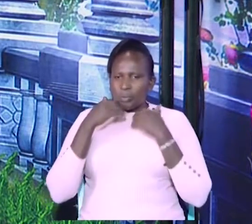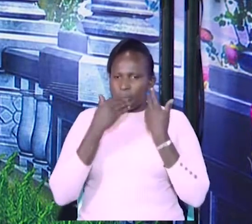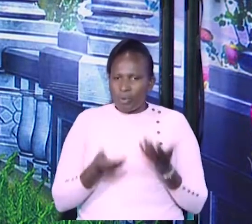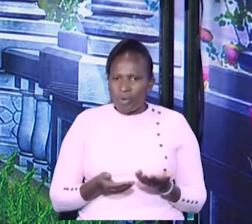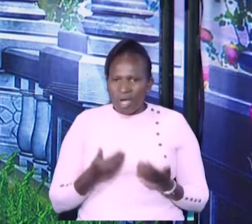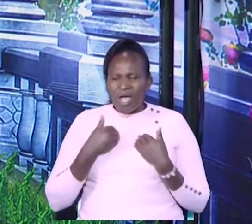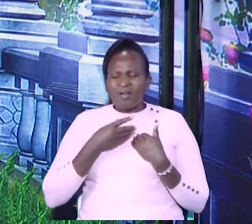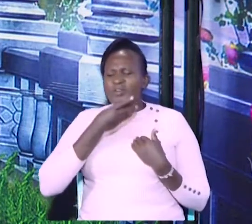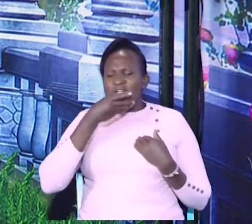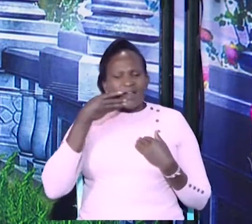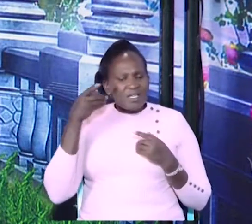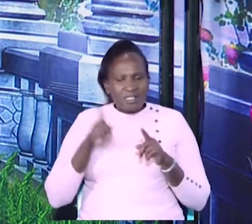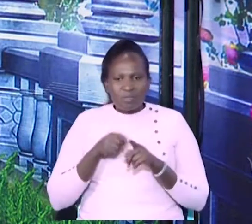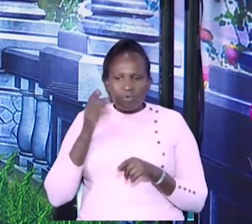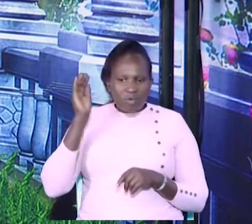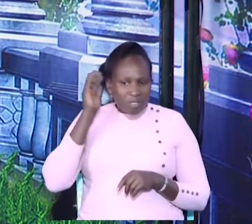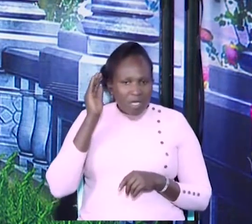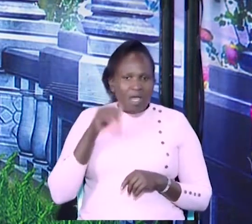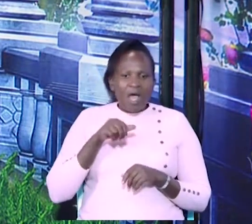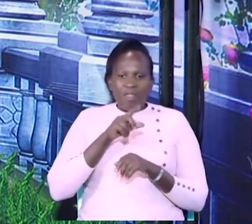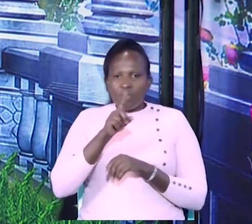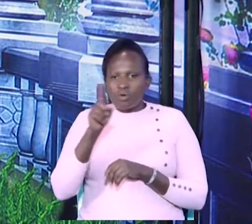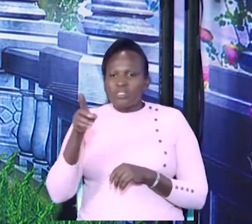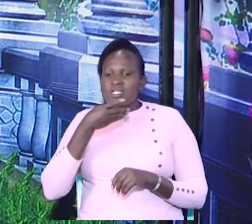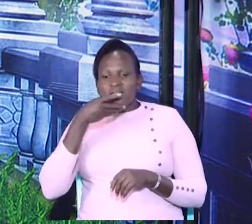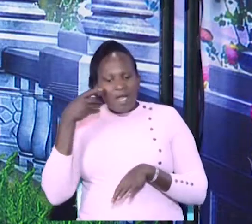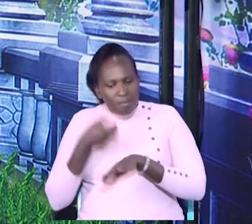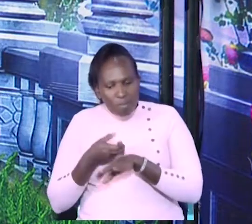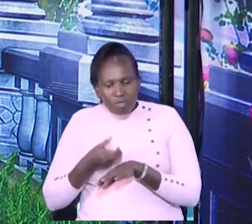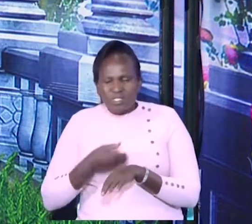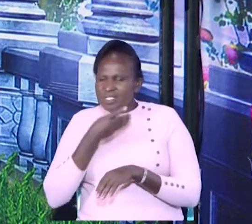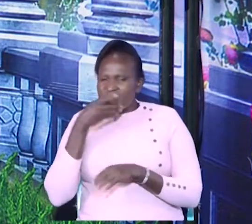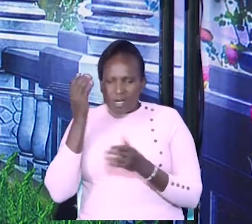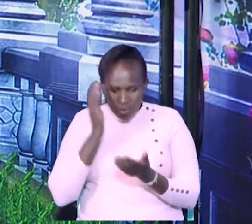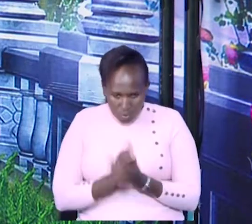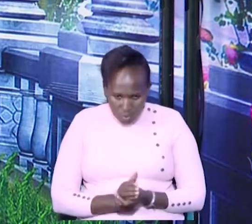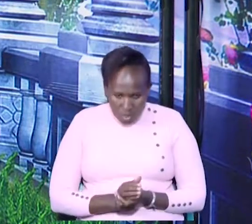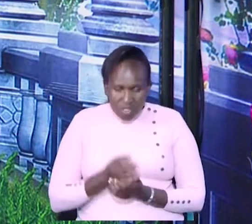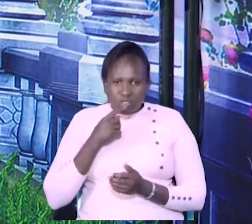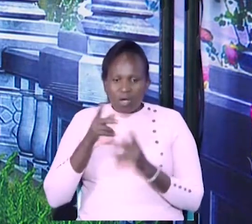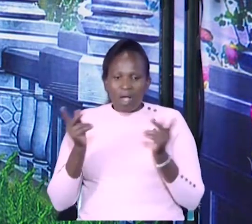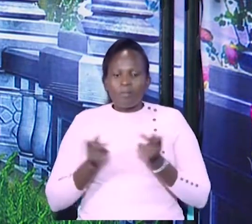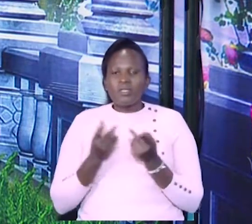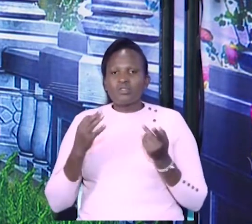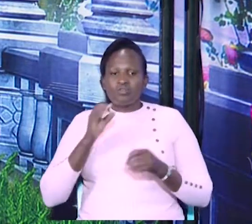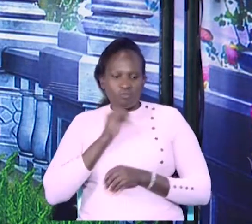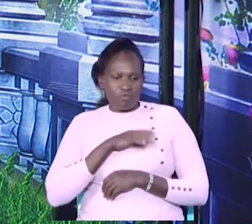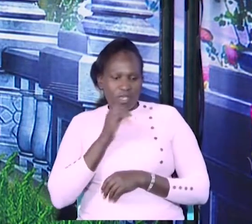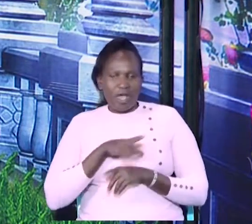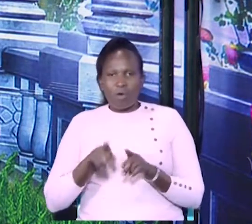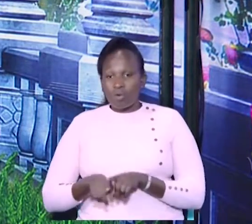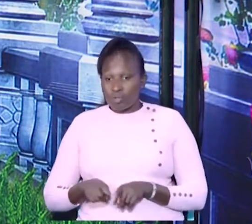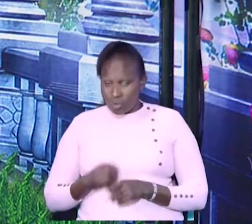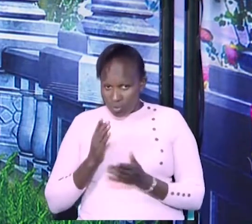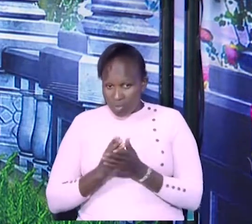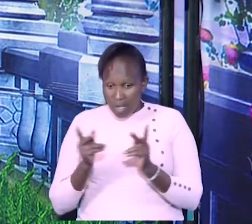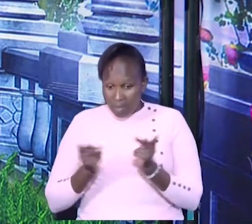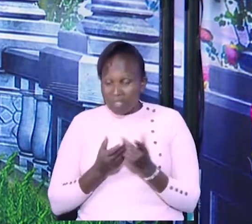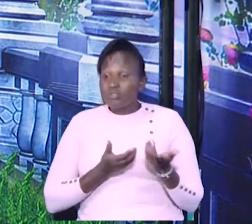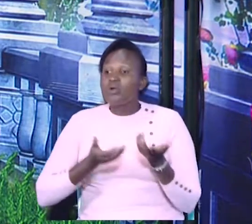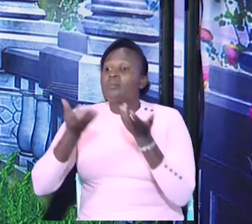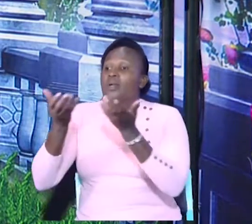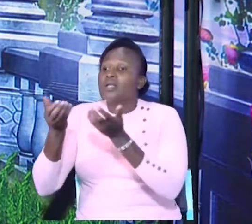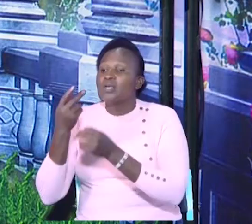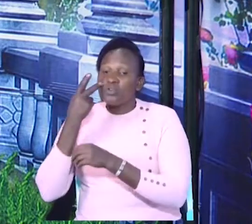Kulikuwa so dry, kama vile tunasikia mambo ya those dry bones. It was so dry. So ni mahali pa kuogovia pia. Mahali